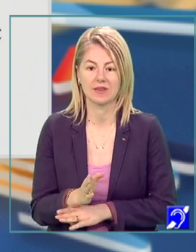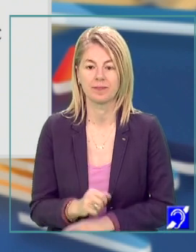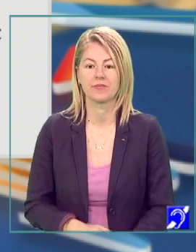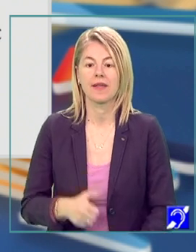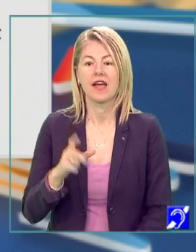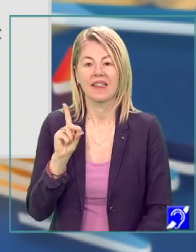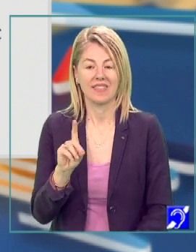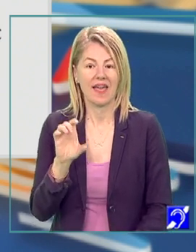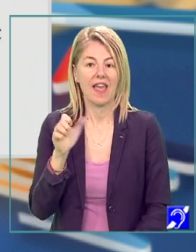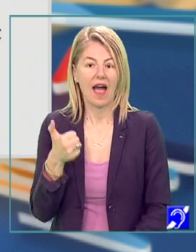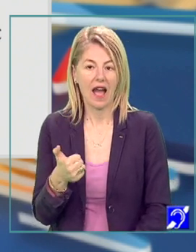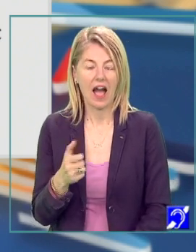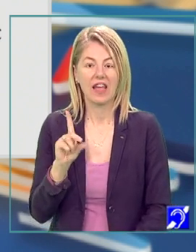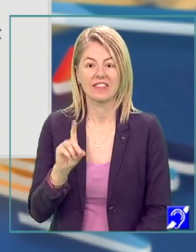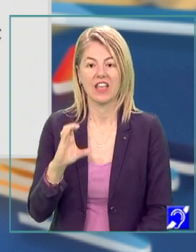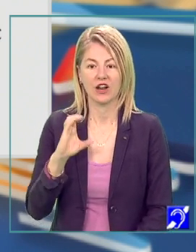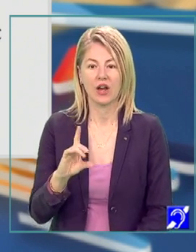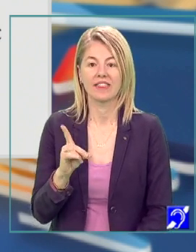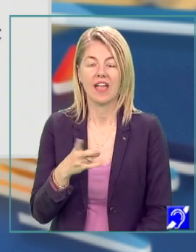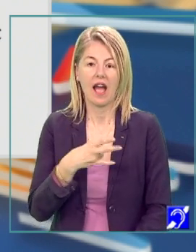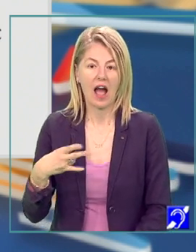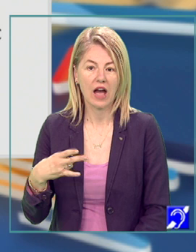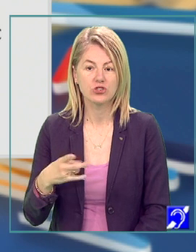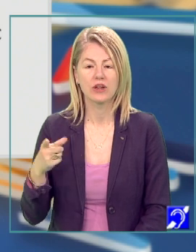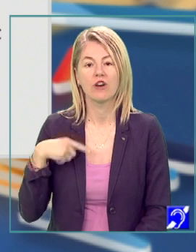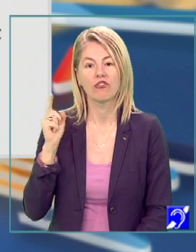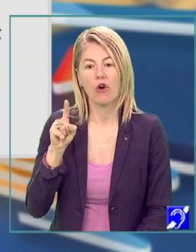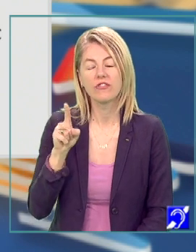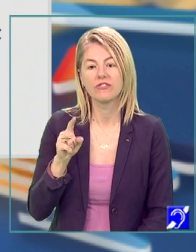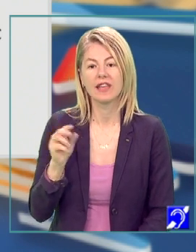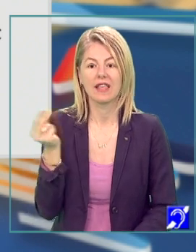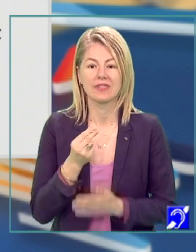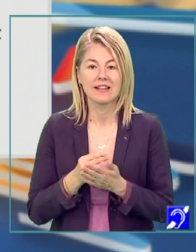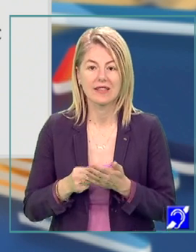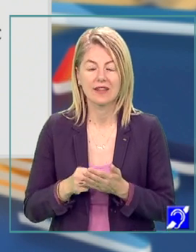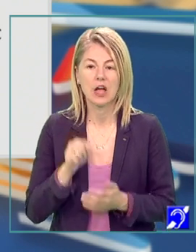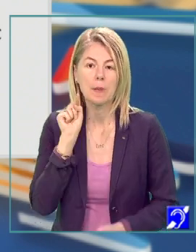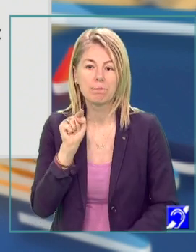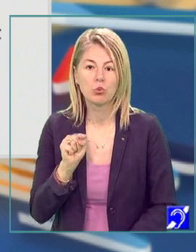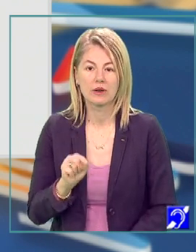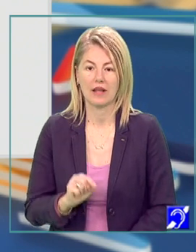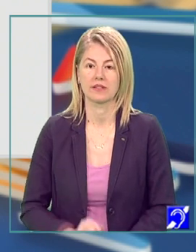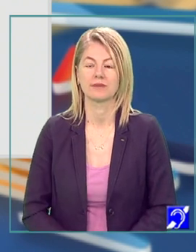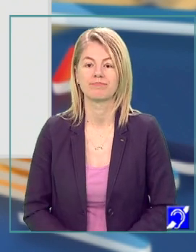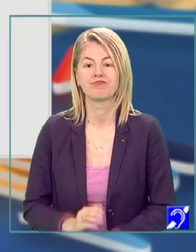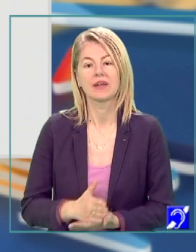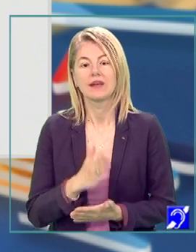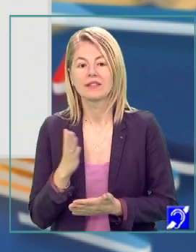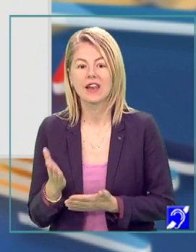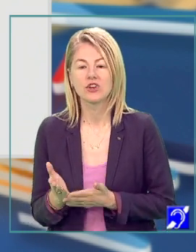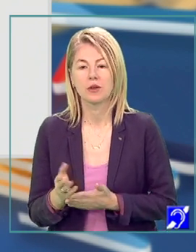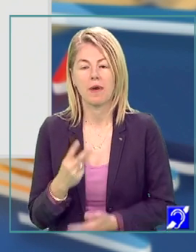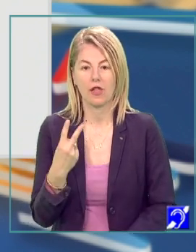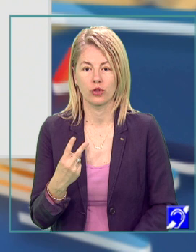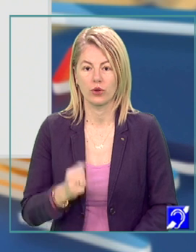A, muchia de C și muchia de H vor fi desenate punctat. Trecem la exercițiul